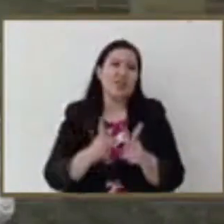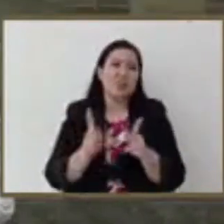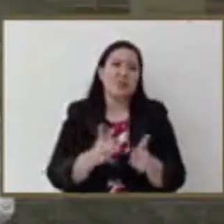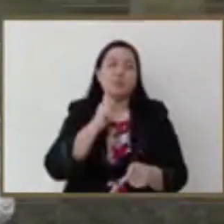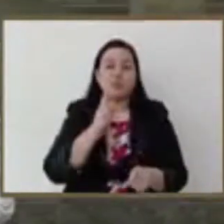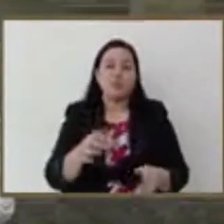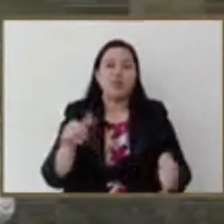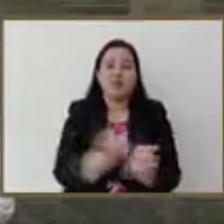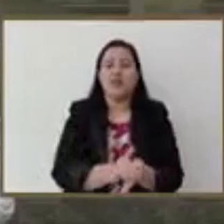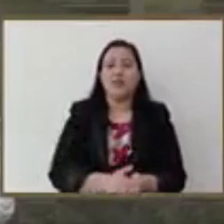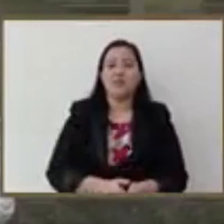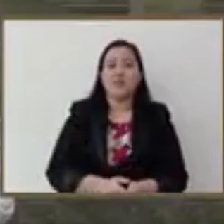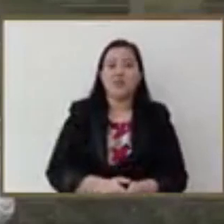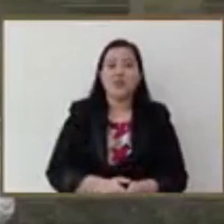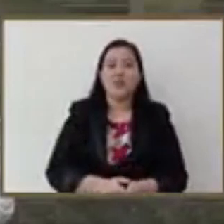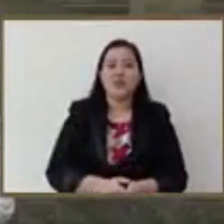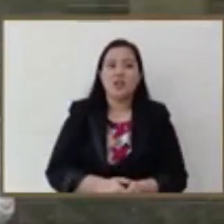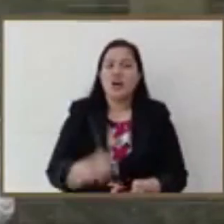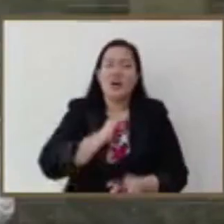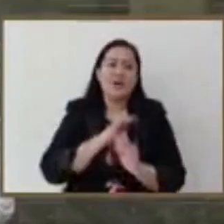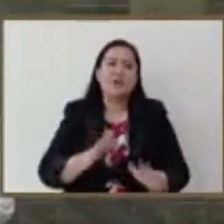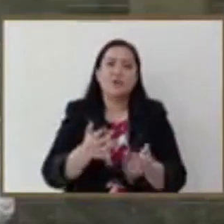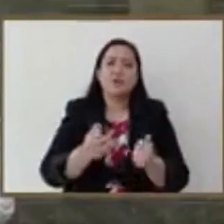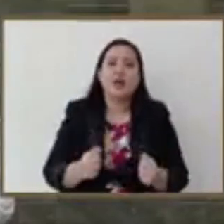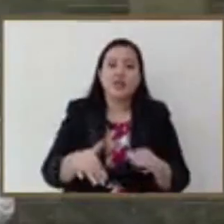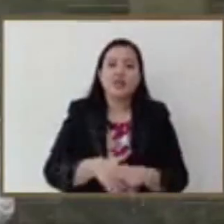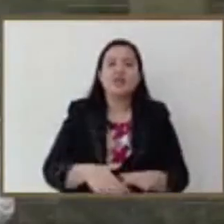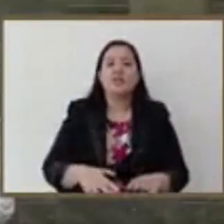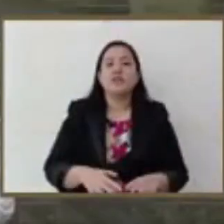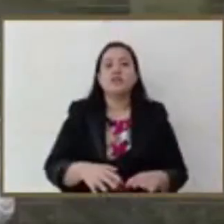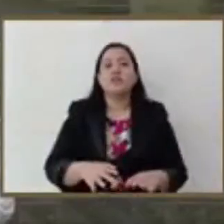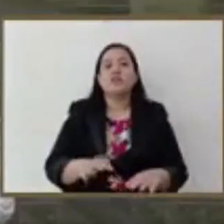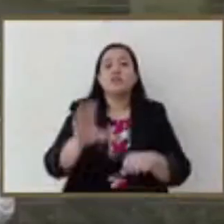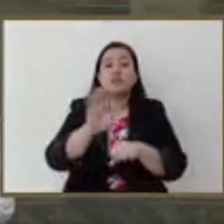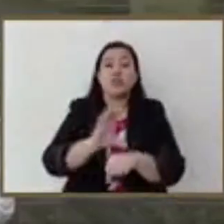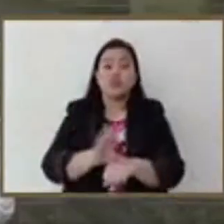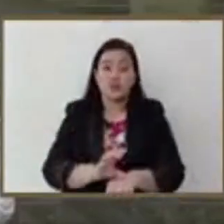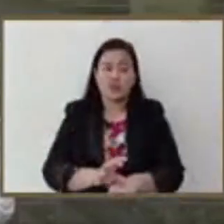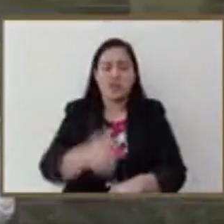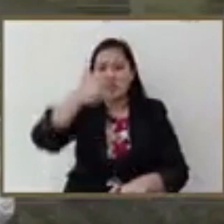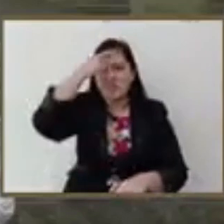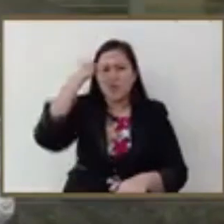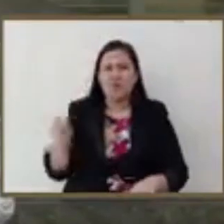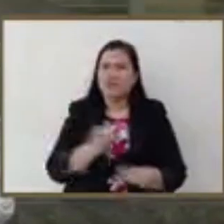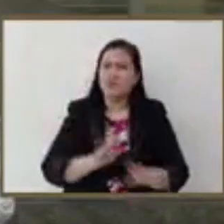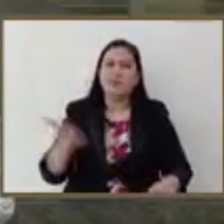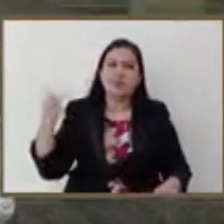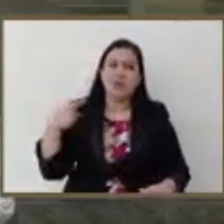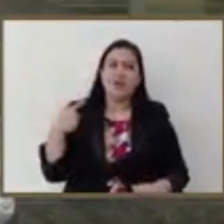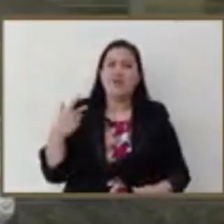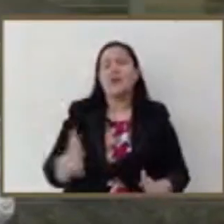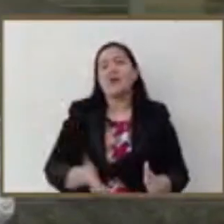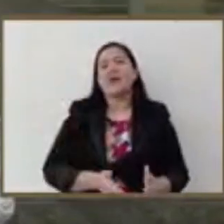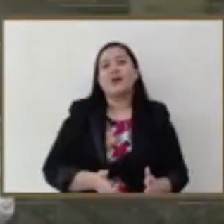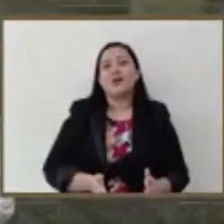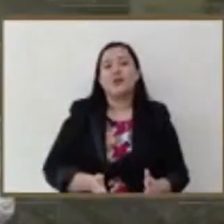eh. Now, what do you mean by social? Alam mo ba, noong araw, let me share something. Noong araw, may nandun